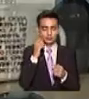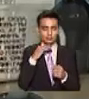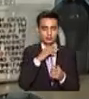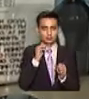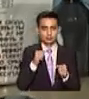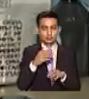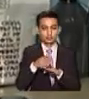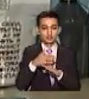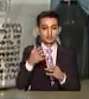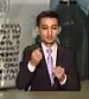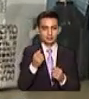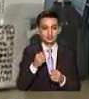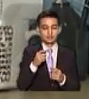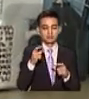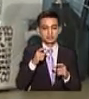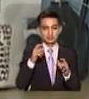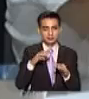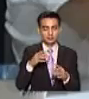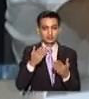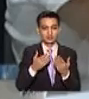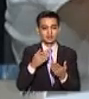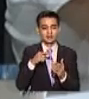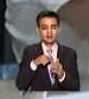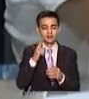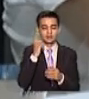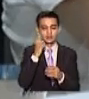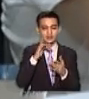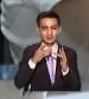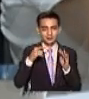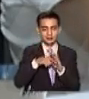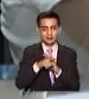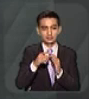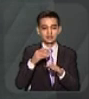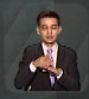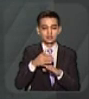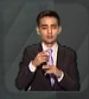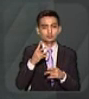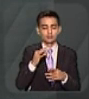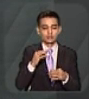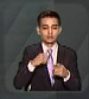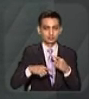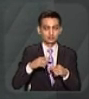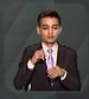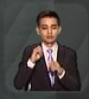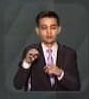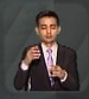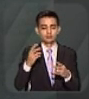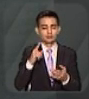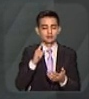многие продавцы в магазинах. Попав в такую кредитную кабалу, возвращать деньги все равно приходится. Это законно, потому что